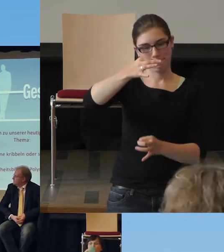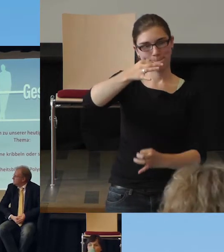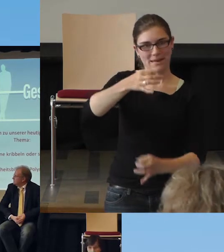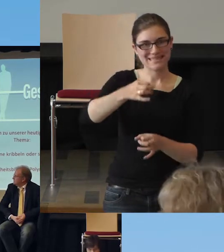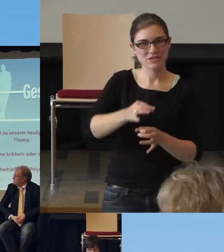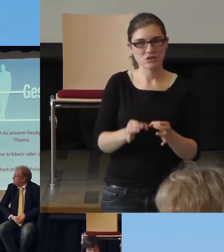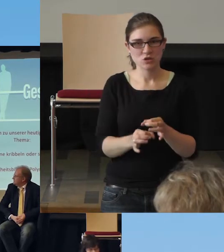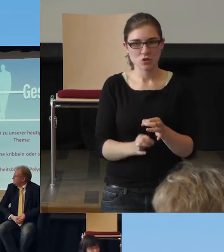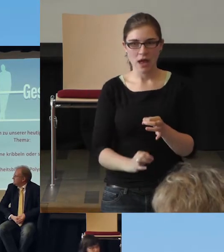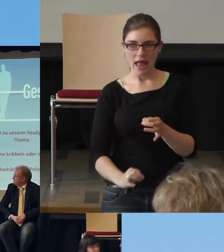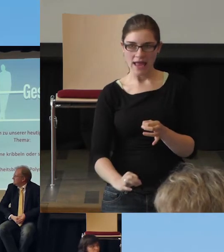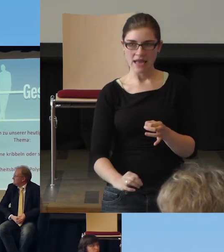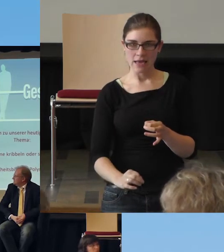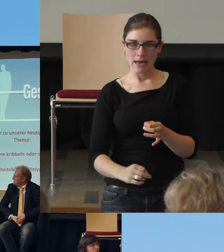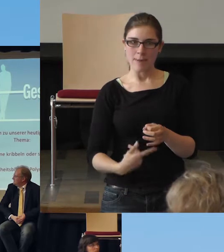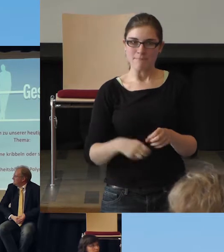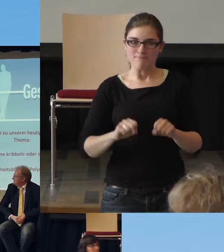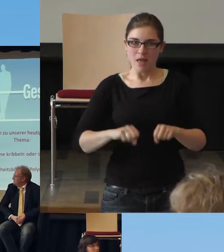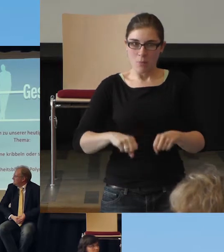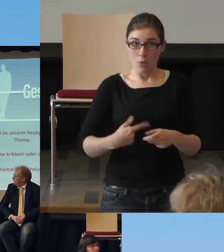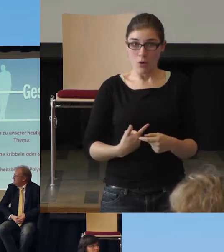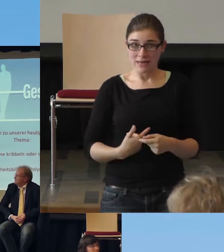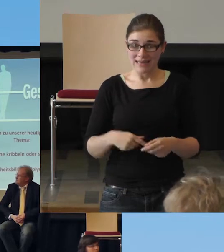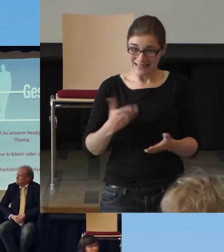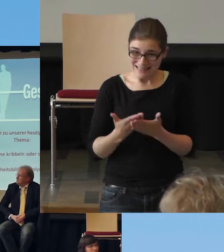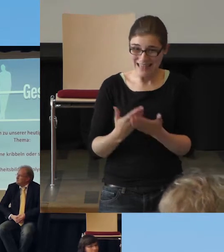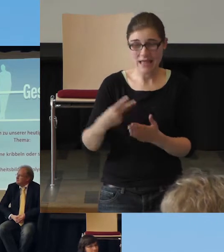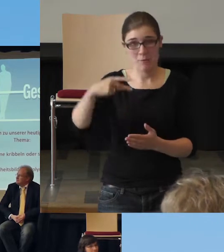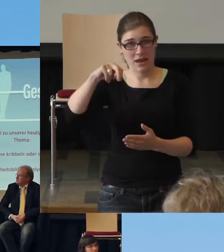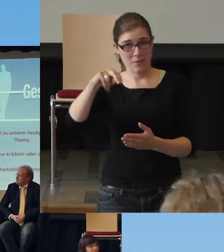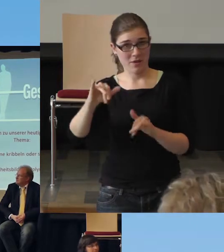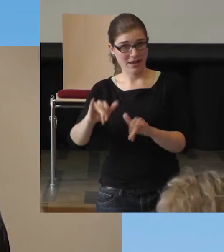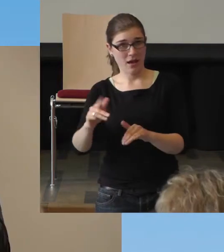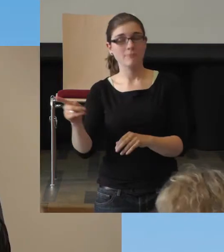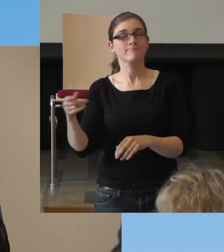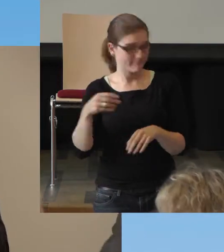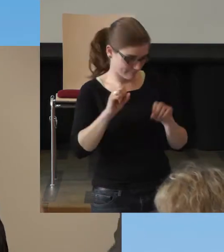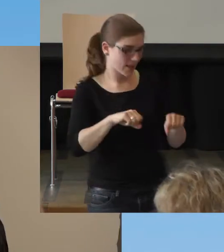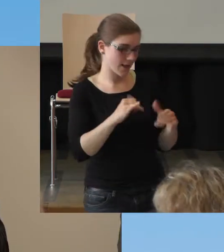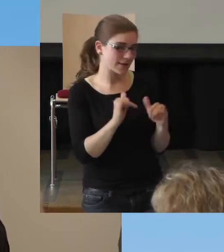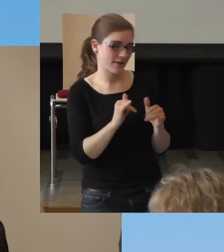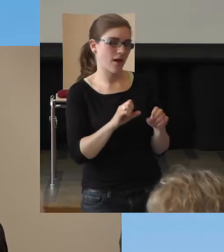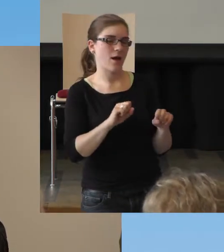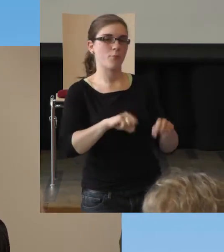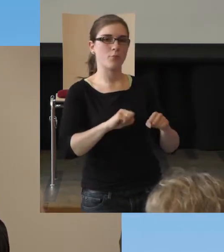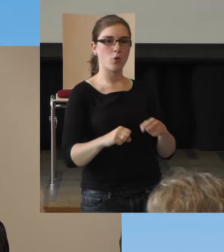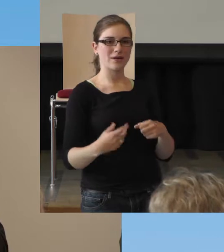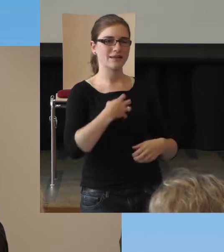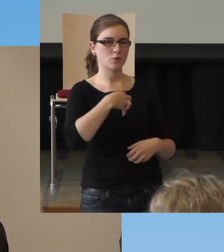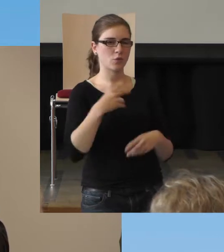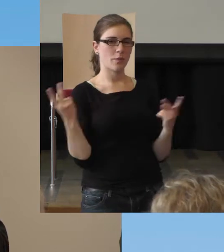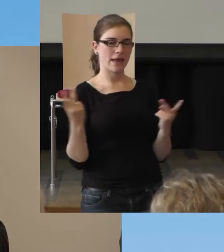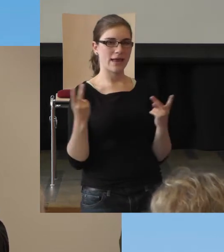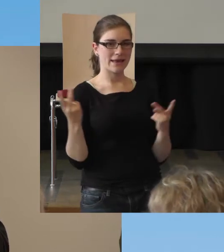Polyneuropathie Ja das kann durchaus sein zumindest einige Symptome können sich ähneln aber das ganz